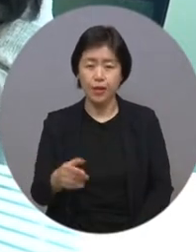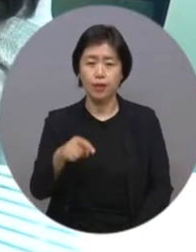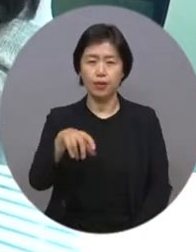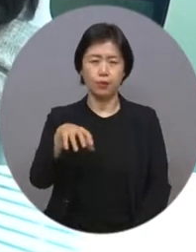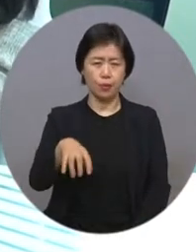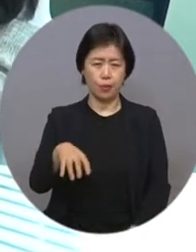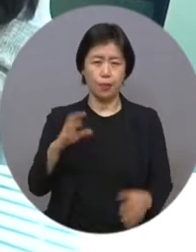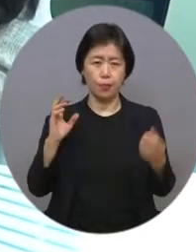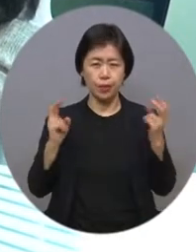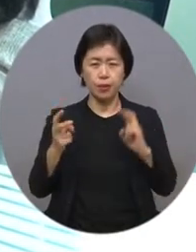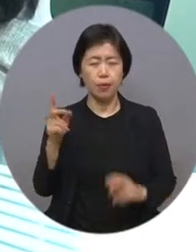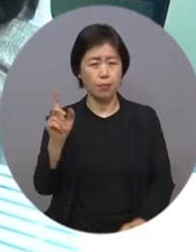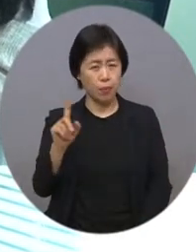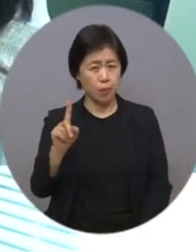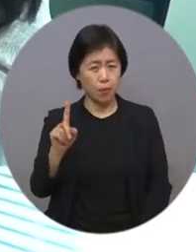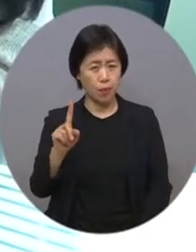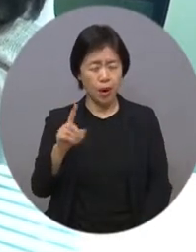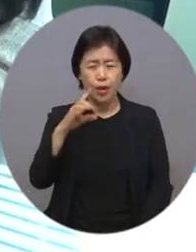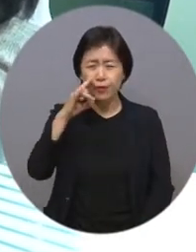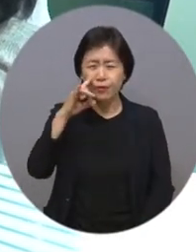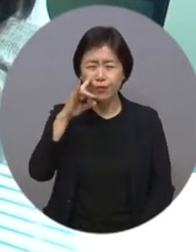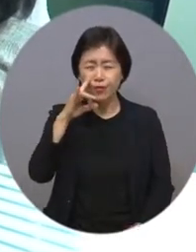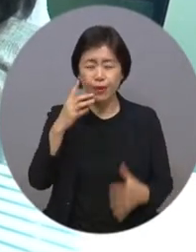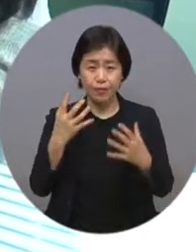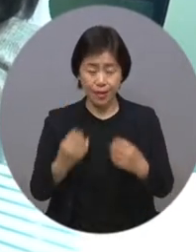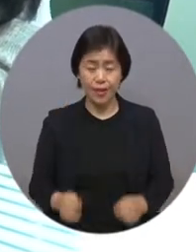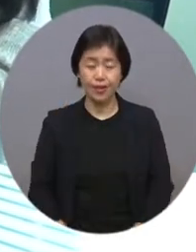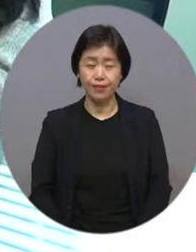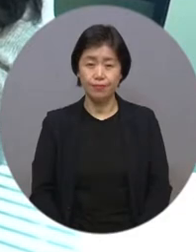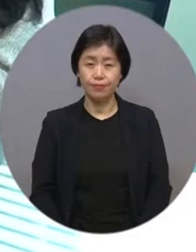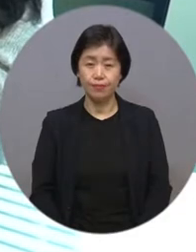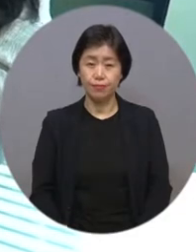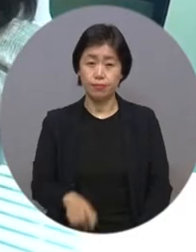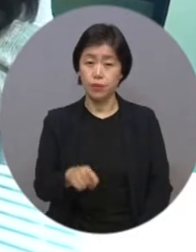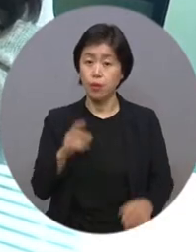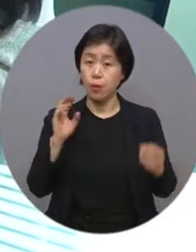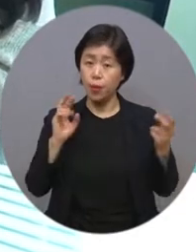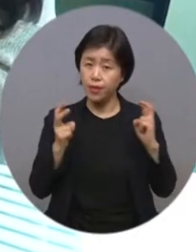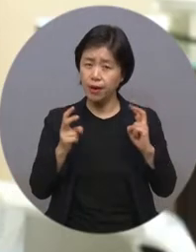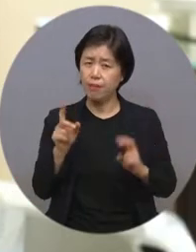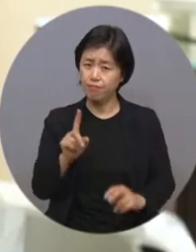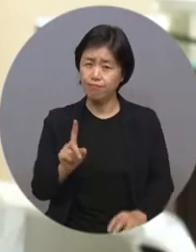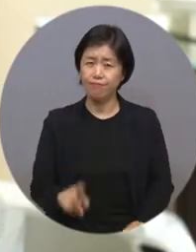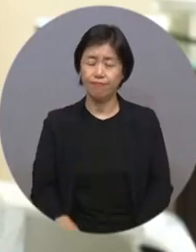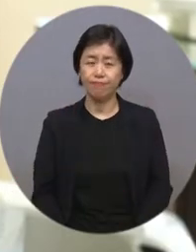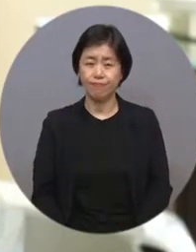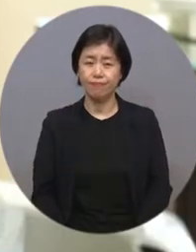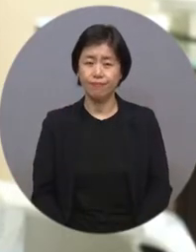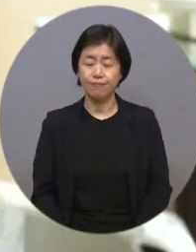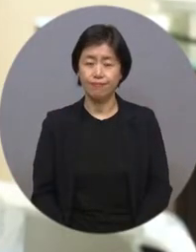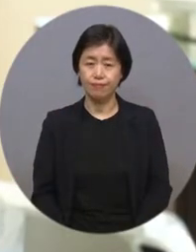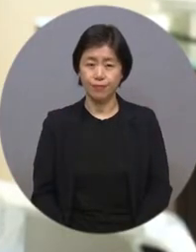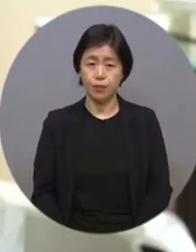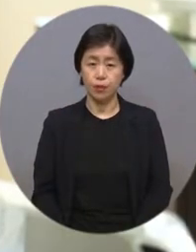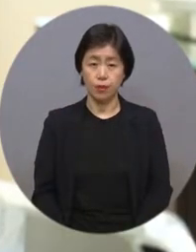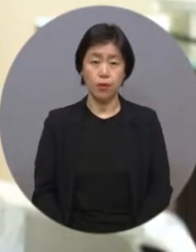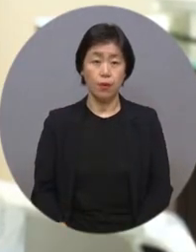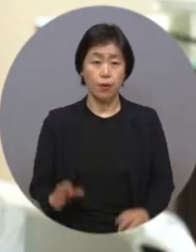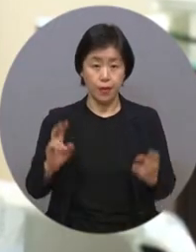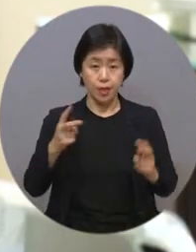캐논코리아가 어떤 회사인지 많이 궁금해하실 것 같아요. 이 회사는 어떤 회사인가요? 저희